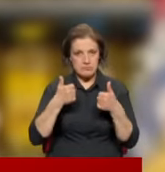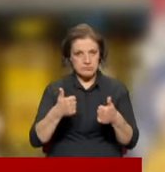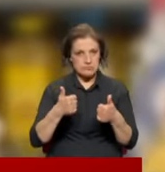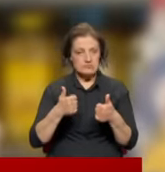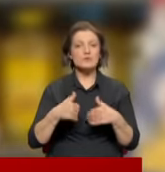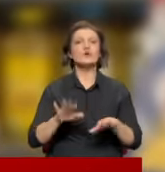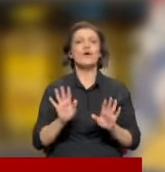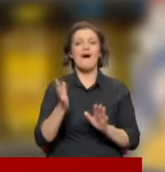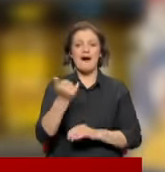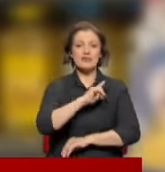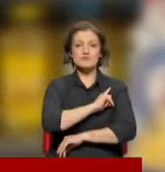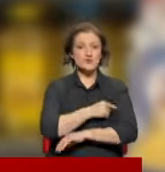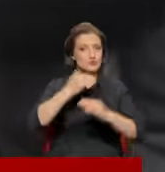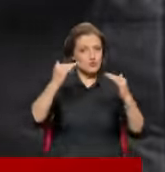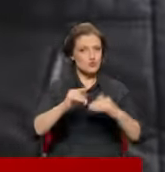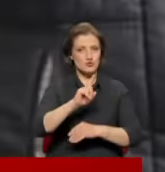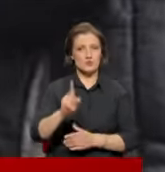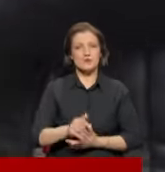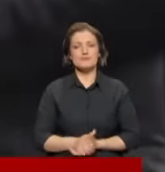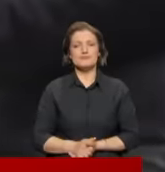miyiz, yoksa alım gücümüz düşmüş mü?